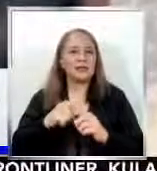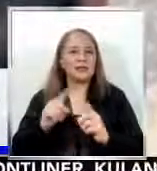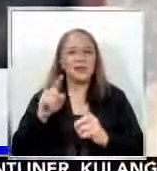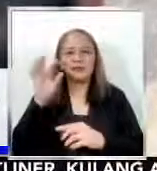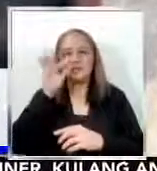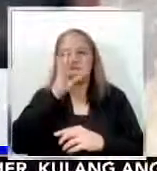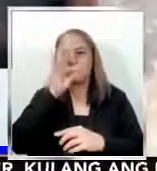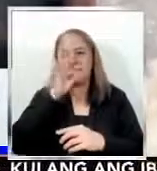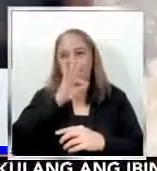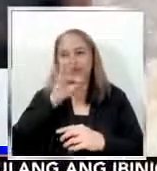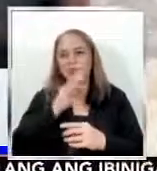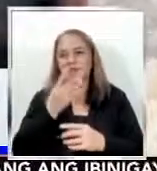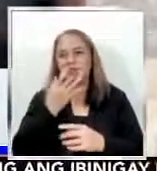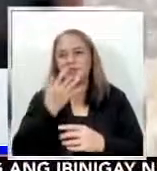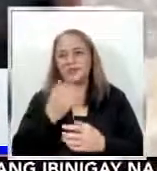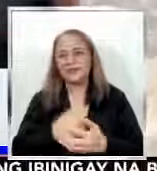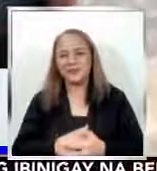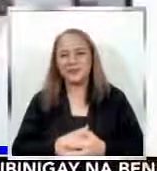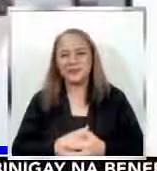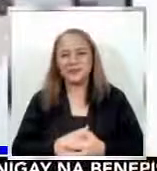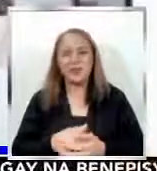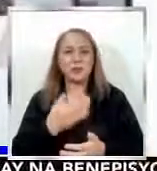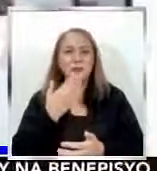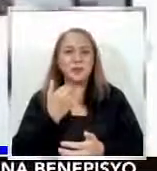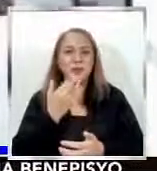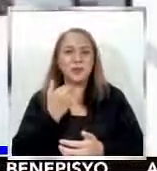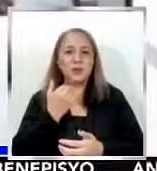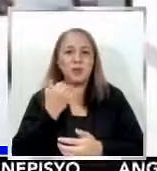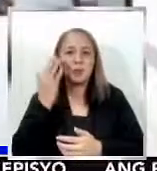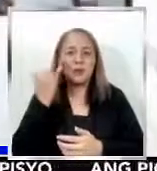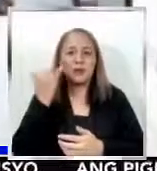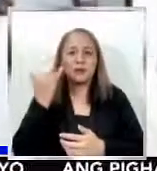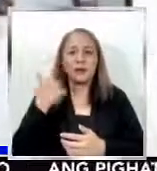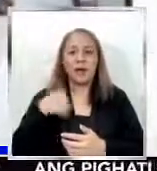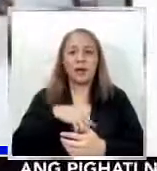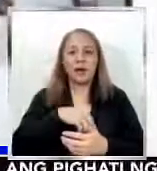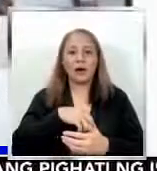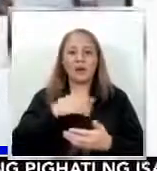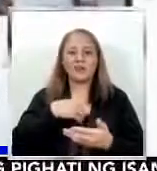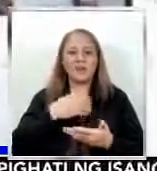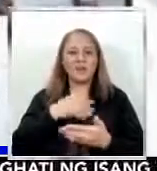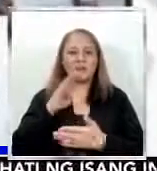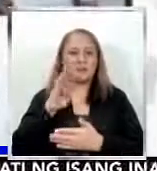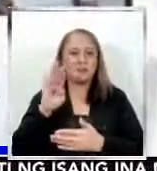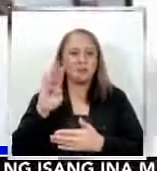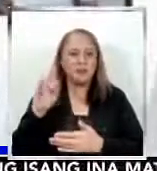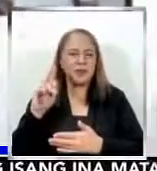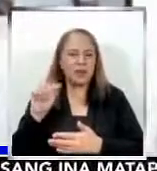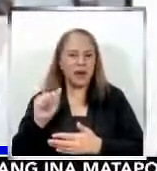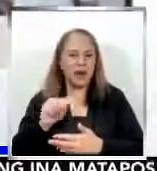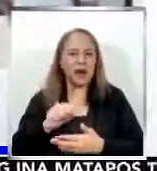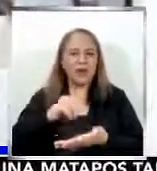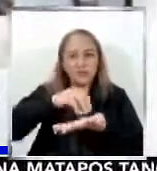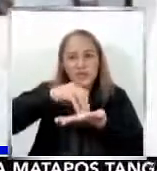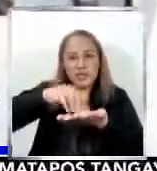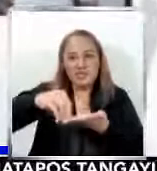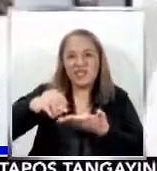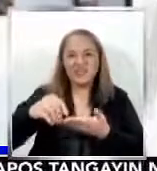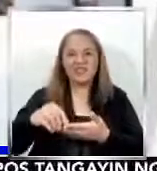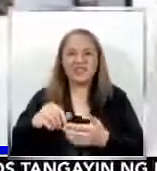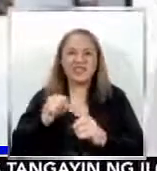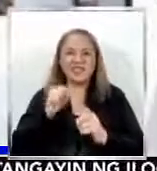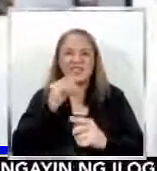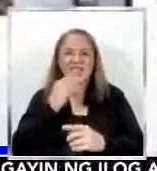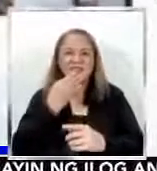nito. The sweetness, because you know, all our kakanin, like, you know, bibingka, kuchinta, all that, they're not sweet. We